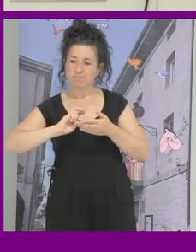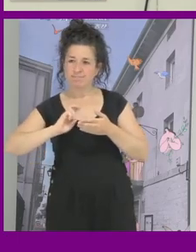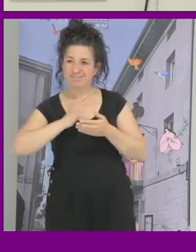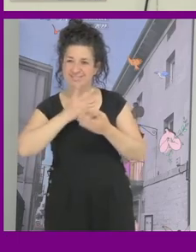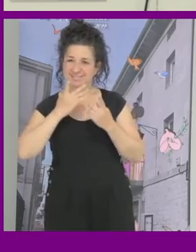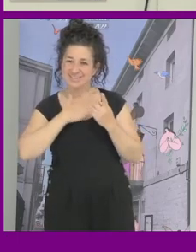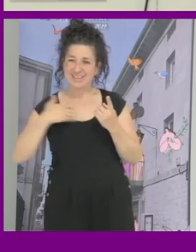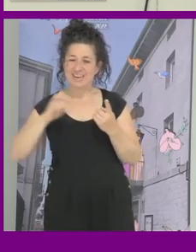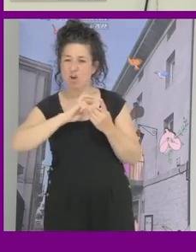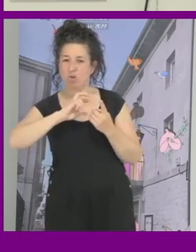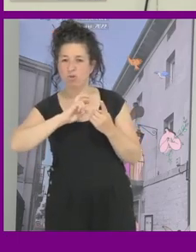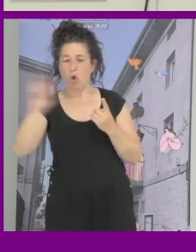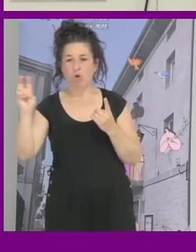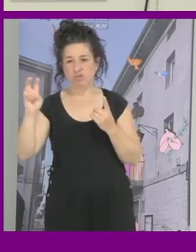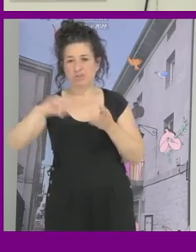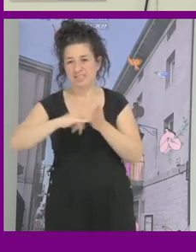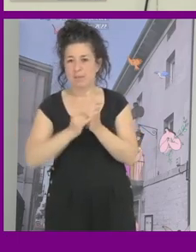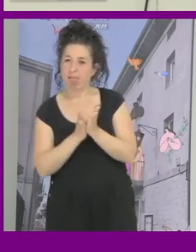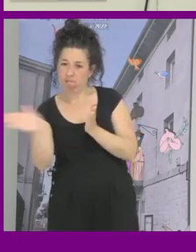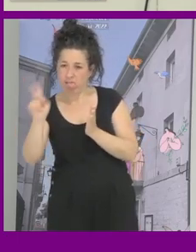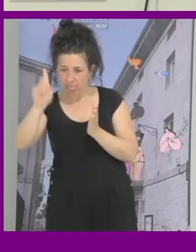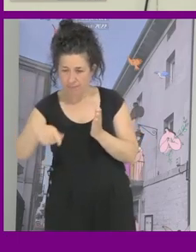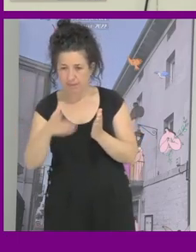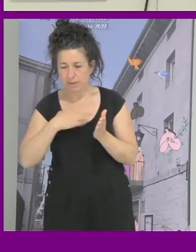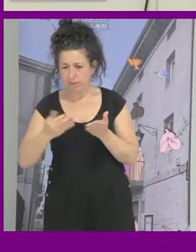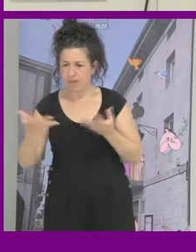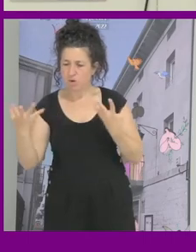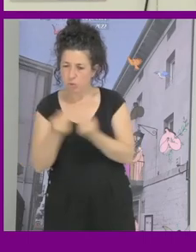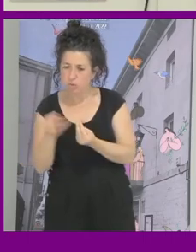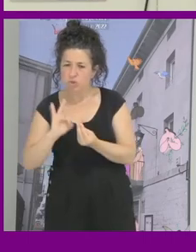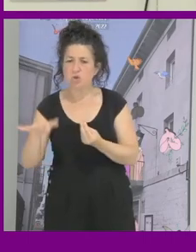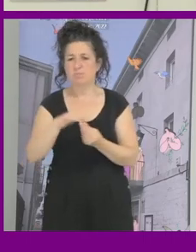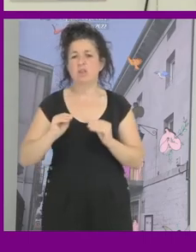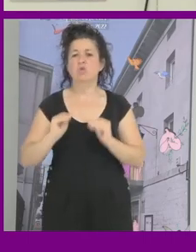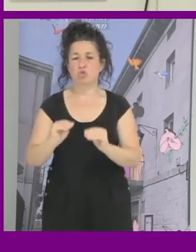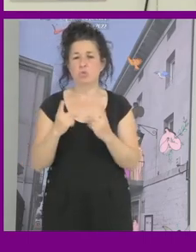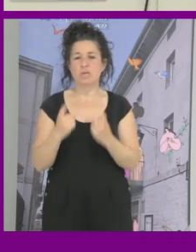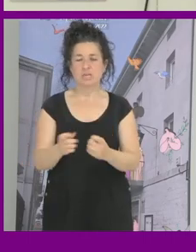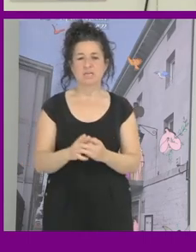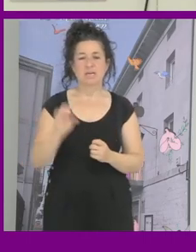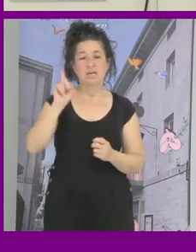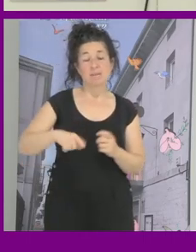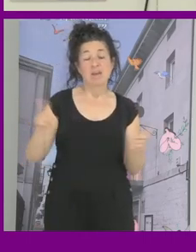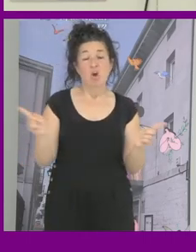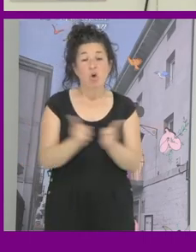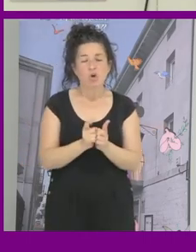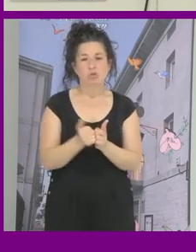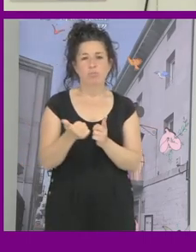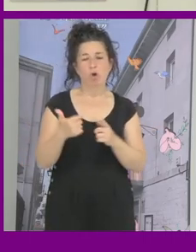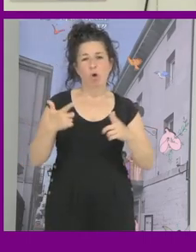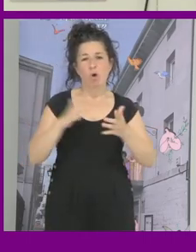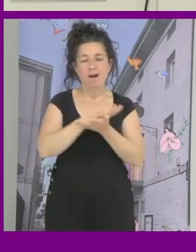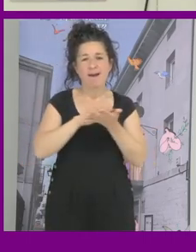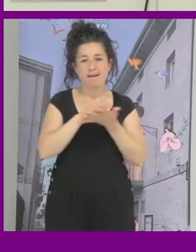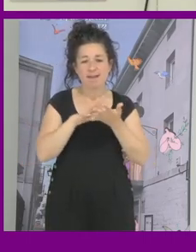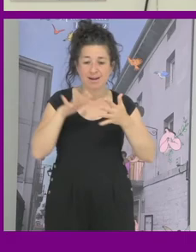badala. Eta gero beste alde batetik ba ere bai gustatuko litzaidake lan behintzat labur zareen inguruan